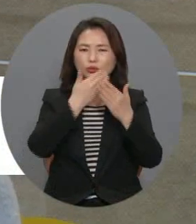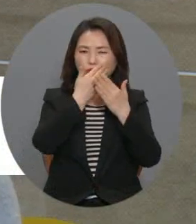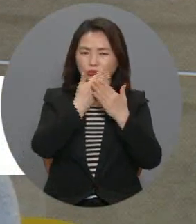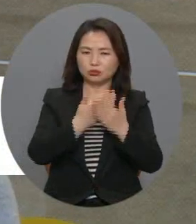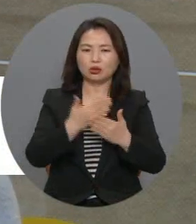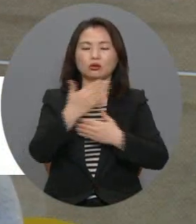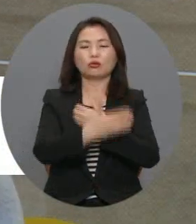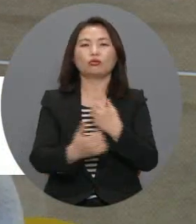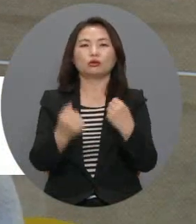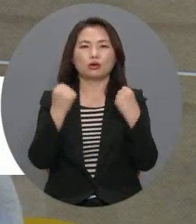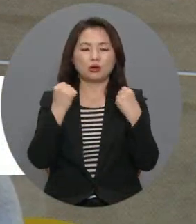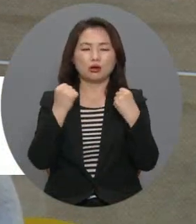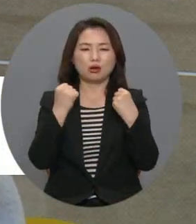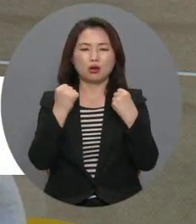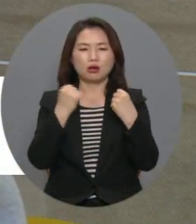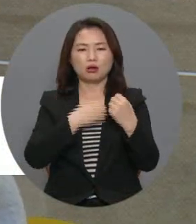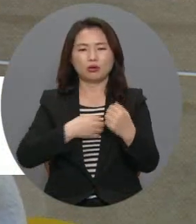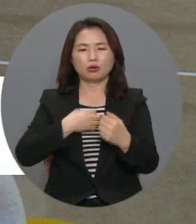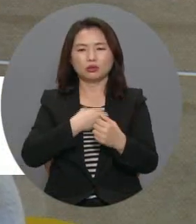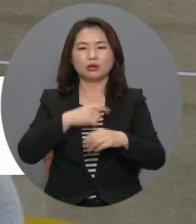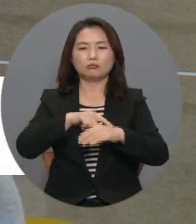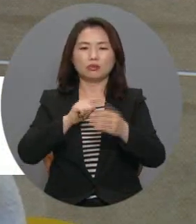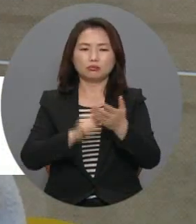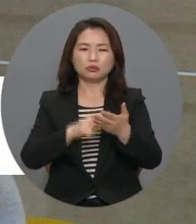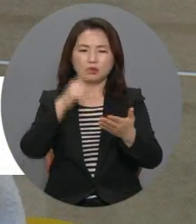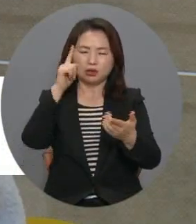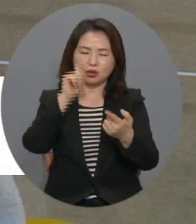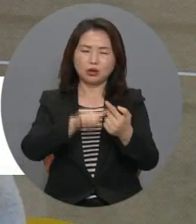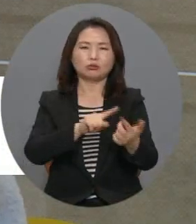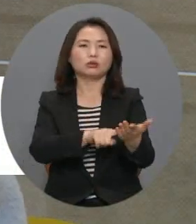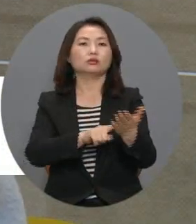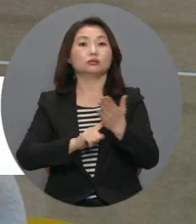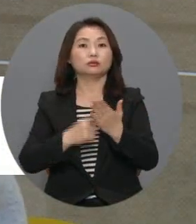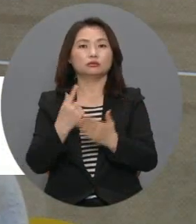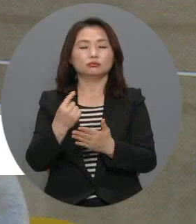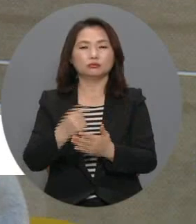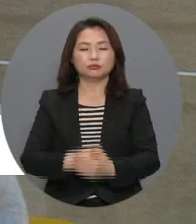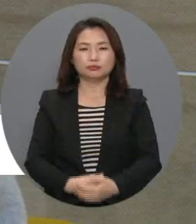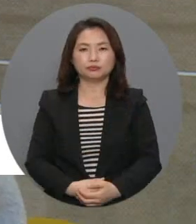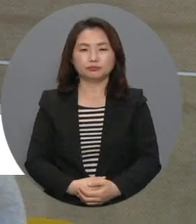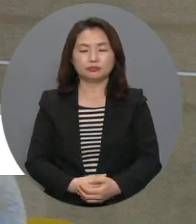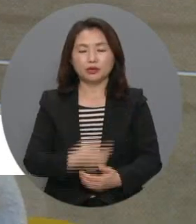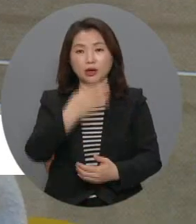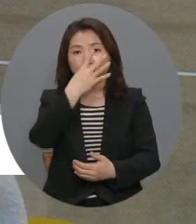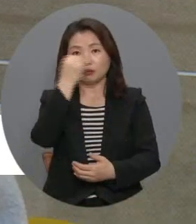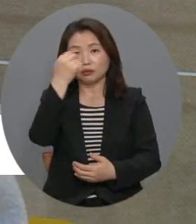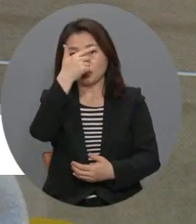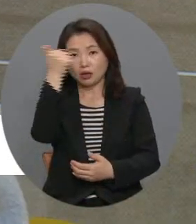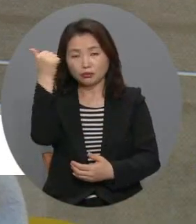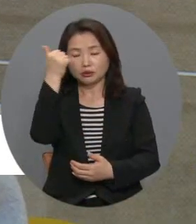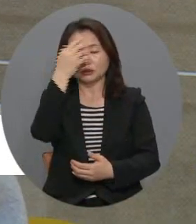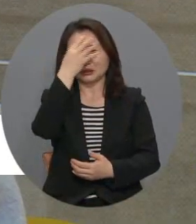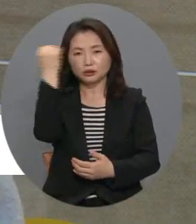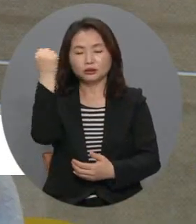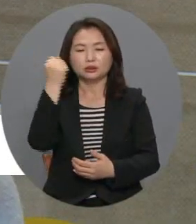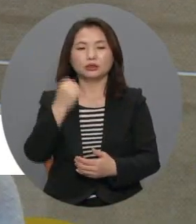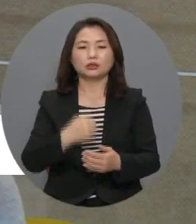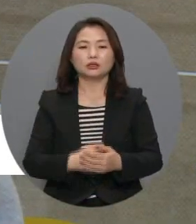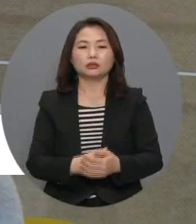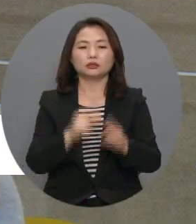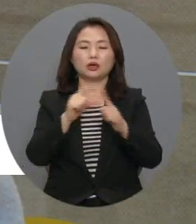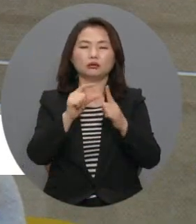가족의 건강이라든지 이런 것들을 걱정하는 마음이 그대로 드러난 것 같고요. 특히 할머니, 할아버지 이런